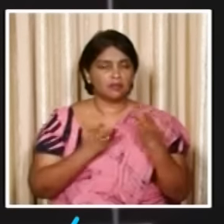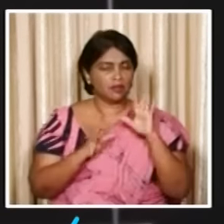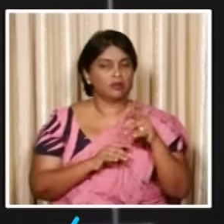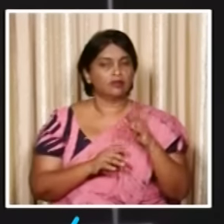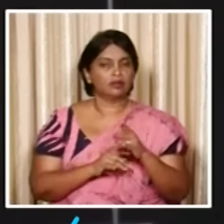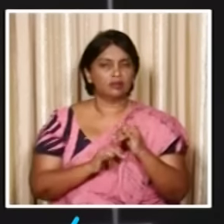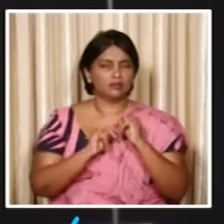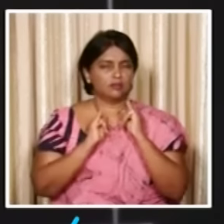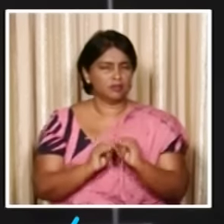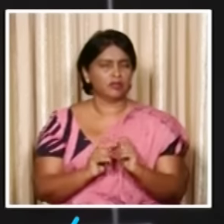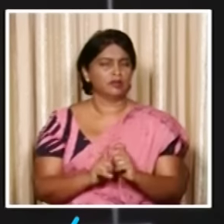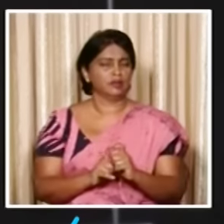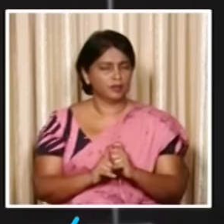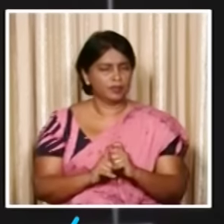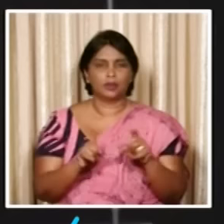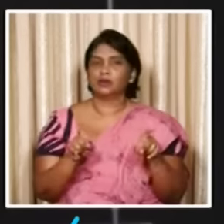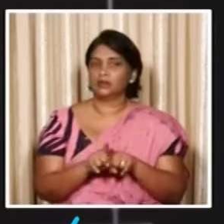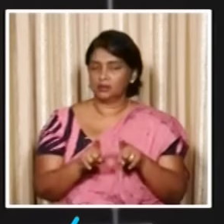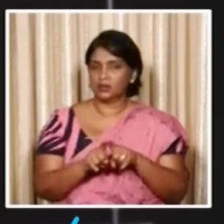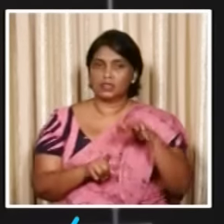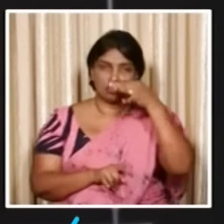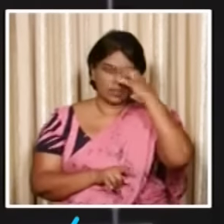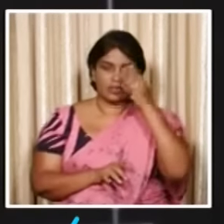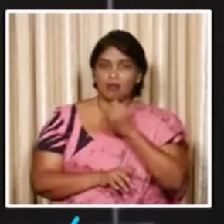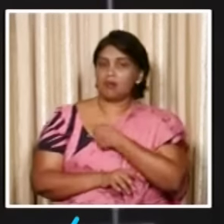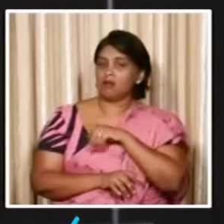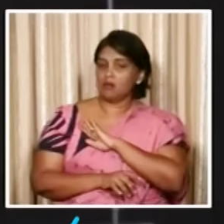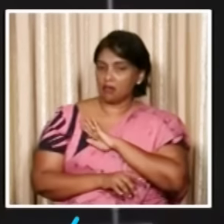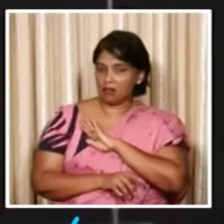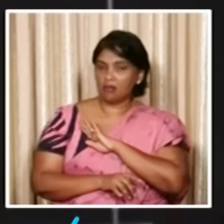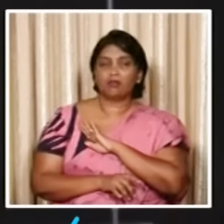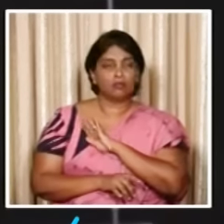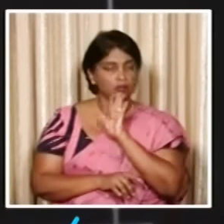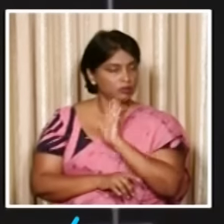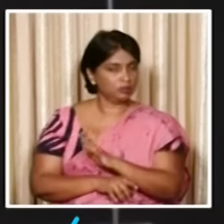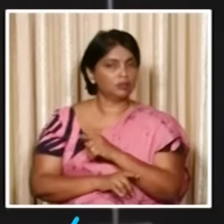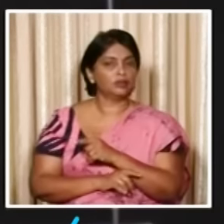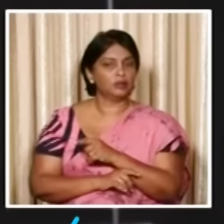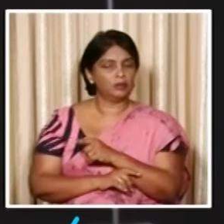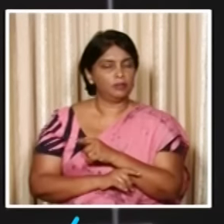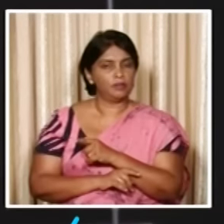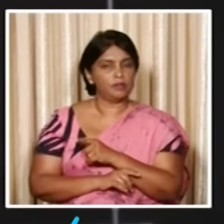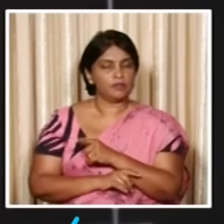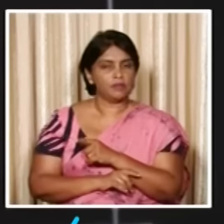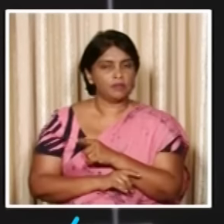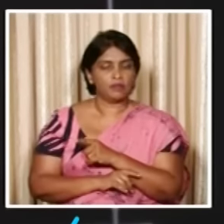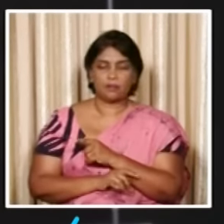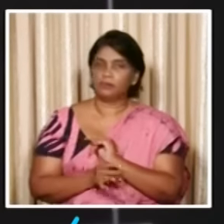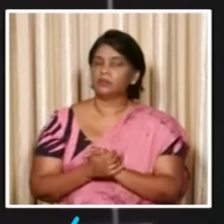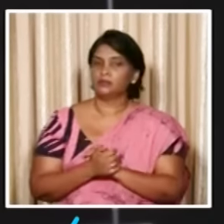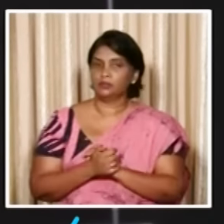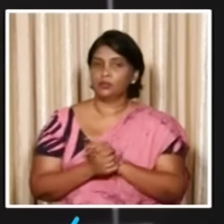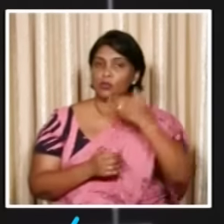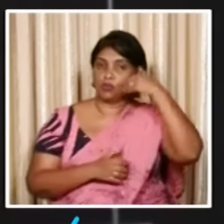சில சிங்கள பிக்குகளாலும் தொல்லியல் திணைக்களத்தாலும் இந்த அடாவடித்தனம் புரியப்பட்டிருக்கிறது. இது ஒரு மிக மோசமான காரியம். இதனை நாங்கள்